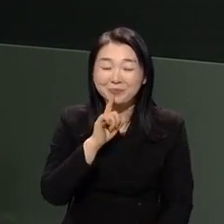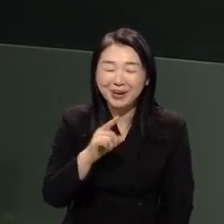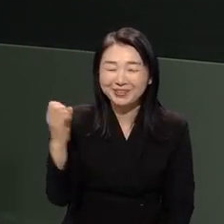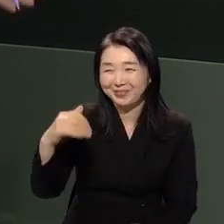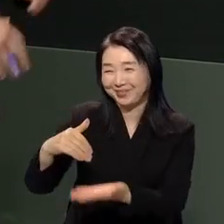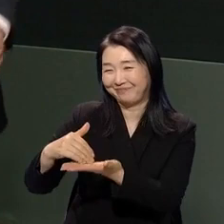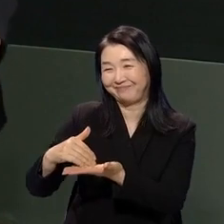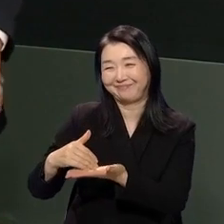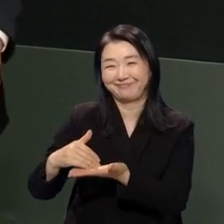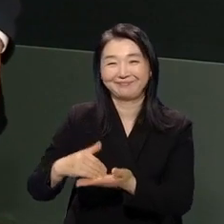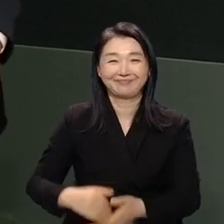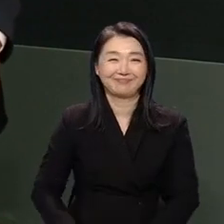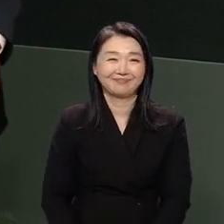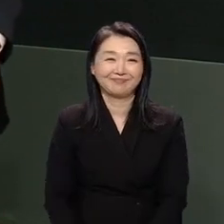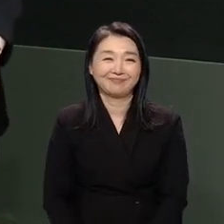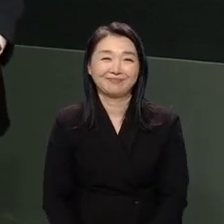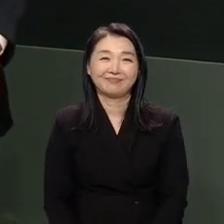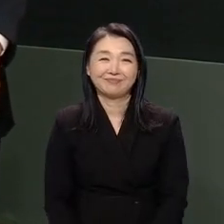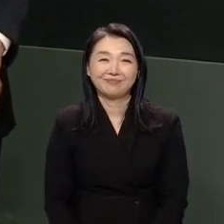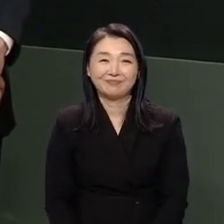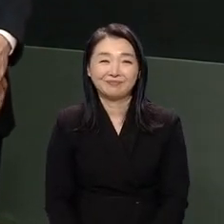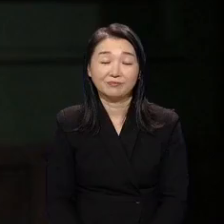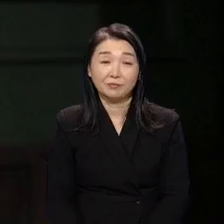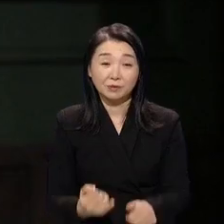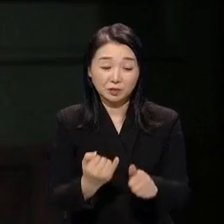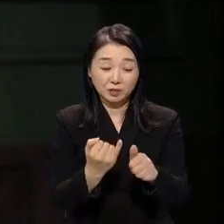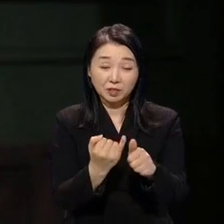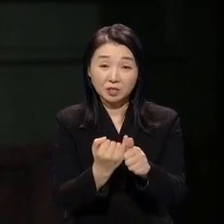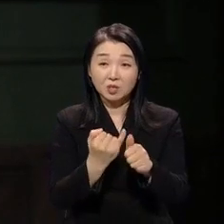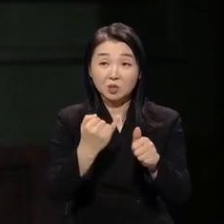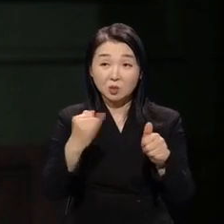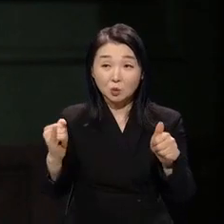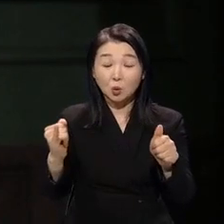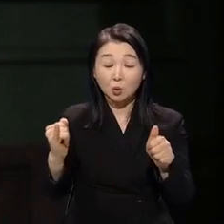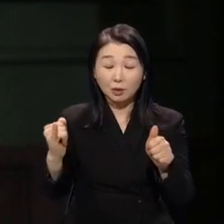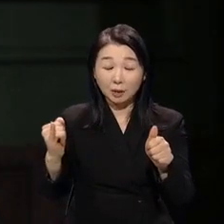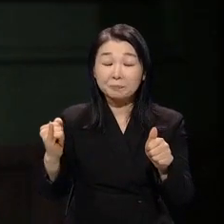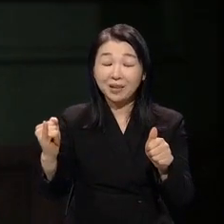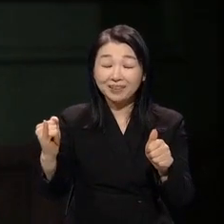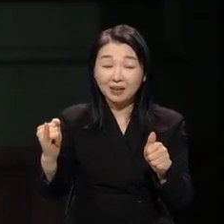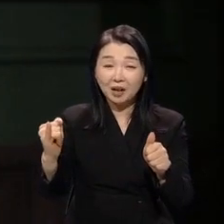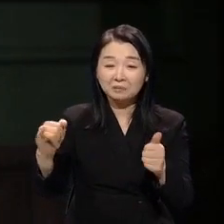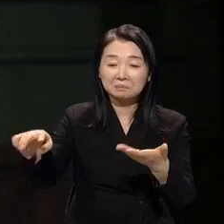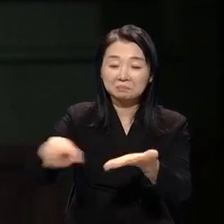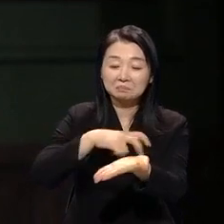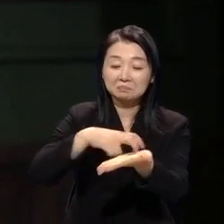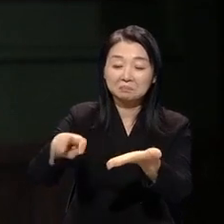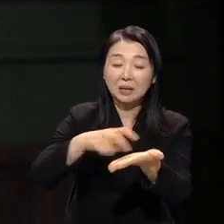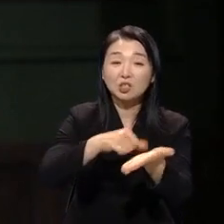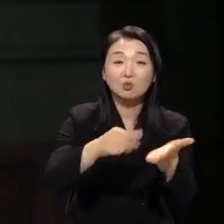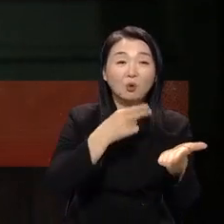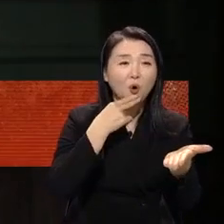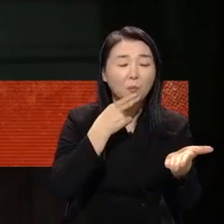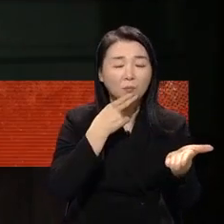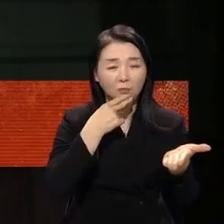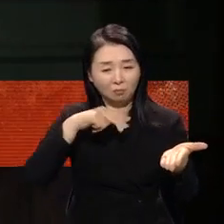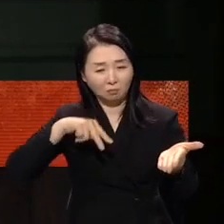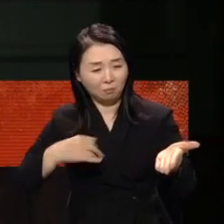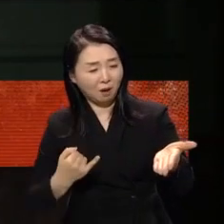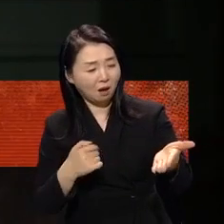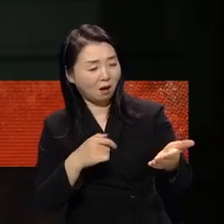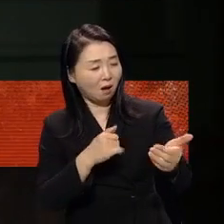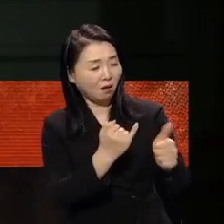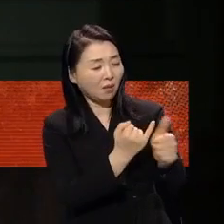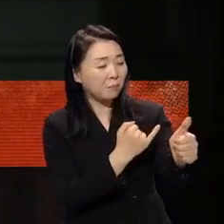또 제보해 주셨습니다네 그 이혼한 전 아내랑 주고받은 메시지를 안 지우는 남편이 이해가 안 된다라는 아내의 사연입니다